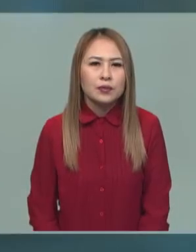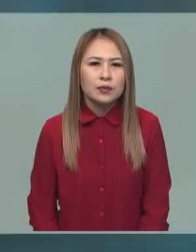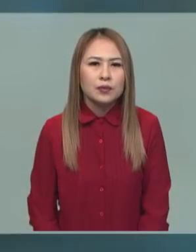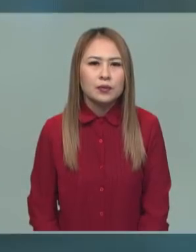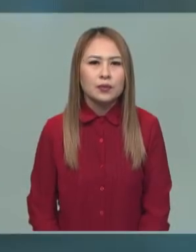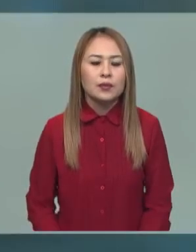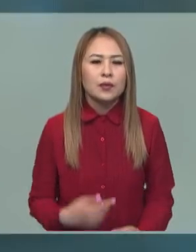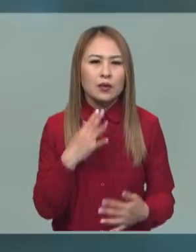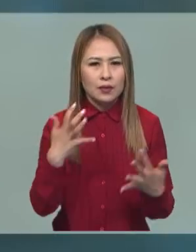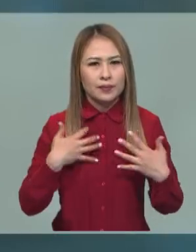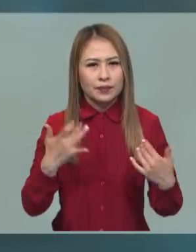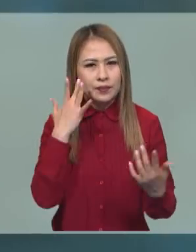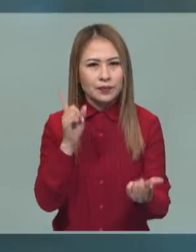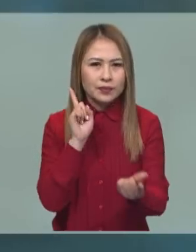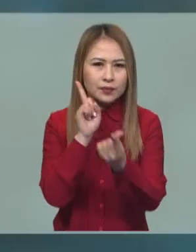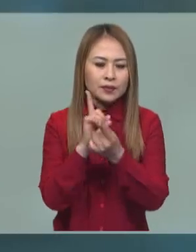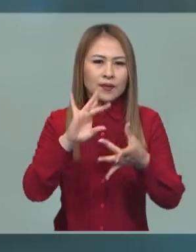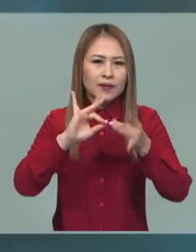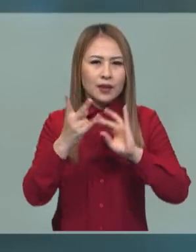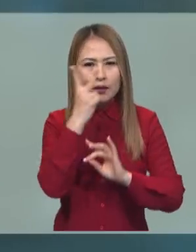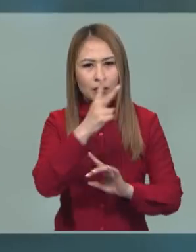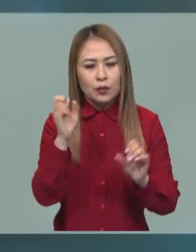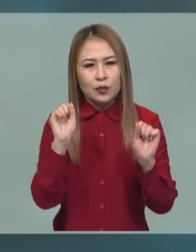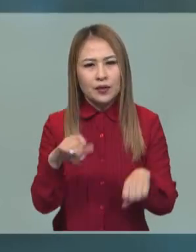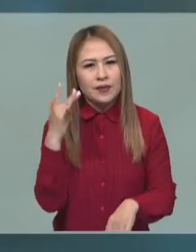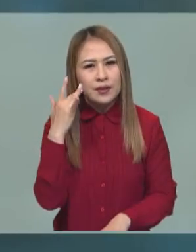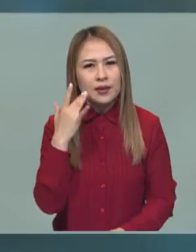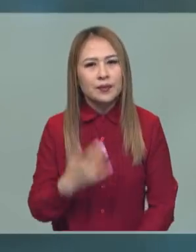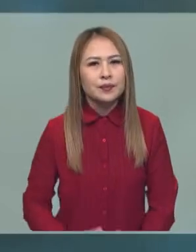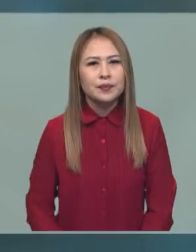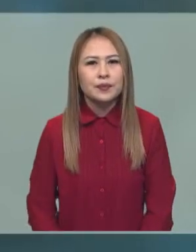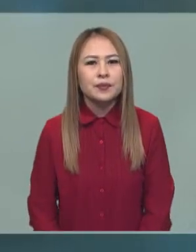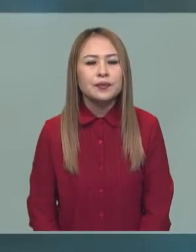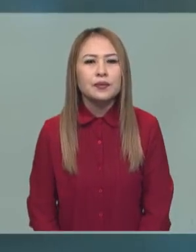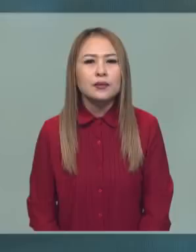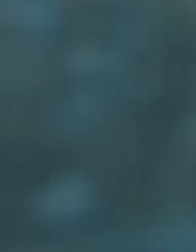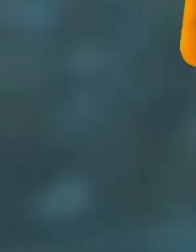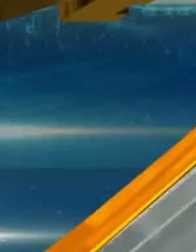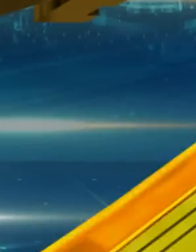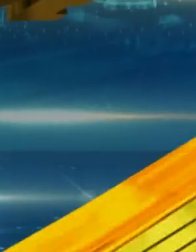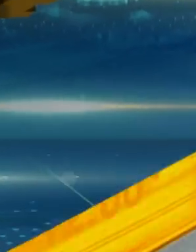Ал мен өздеріңізбен қоштасам, жаңалықтар легін арнамыздың сайтынан көре аласыздар. Жүздескенше ағайын.